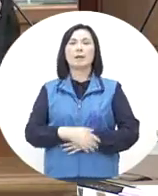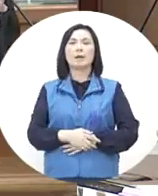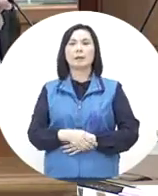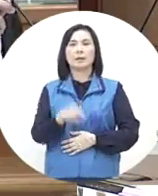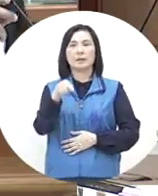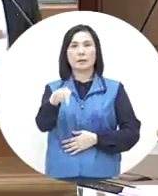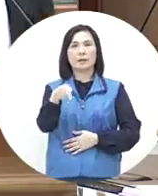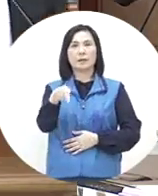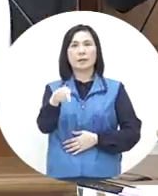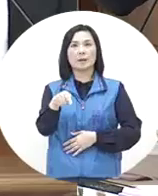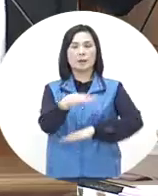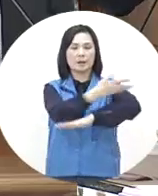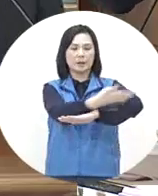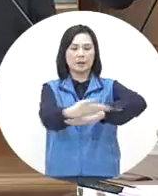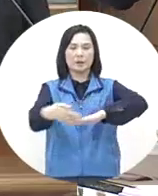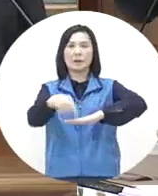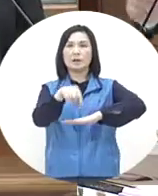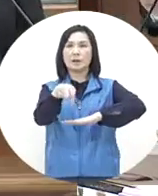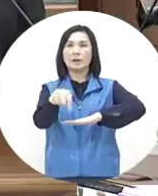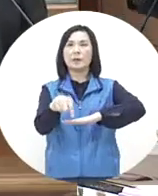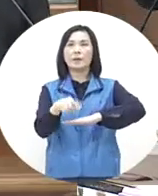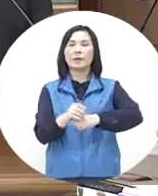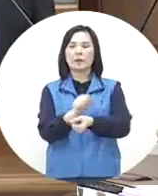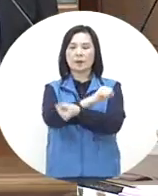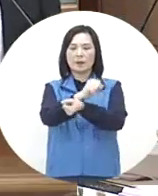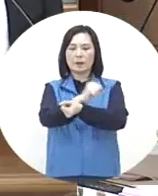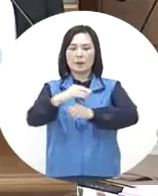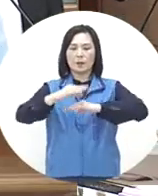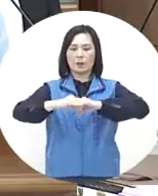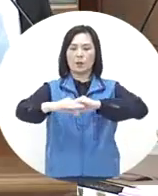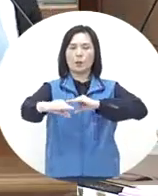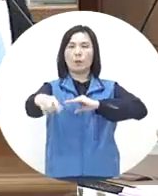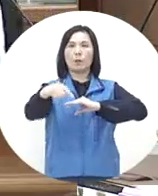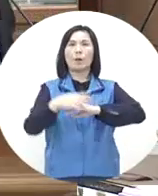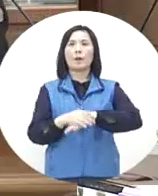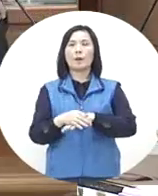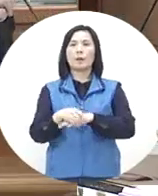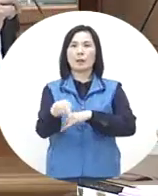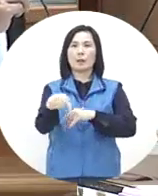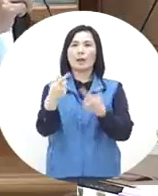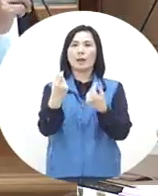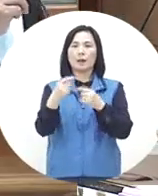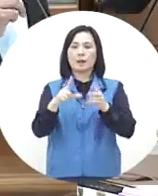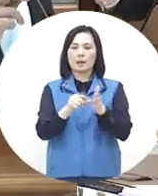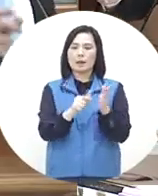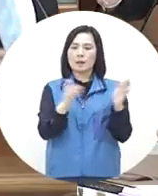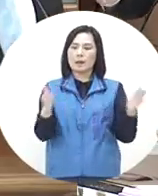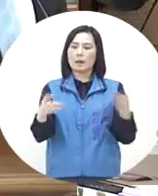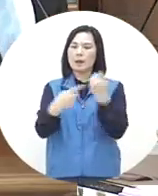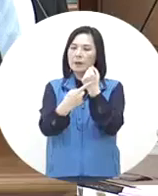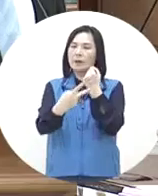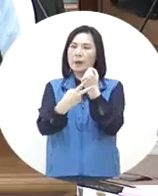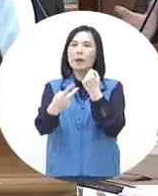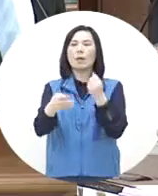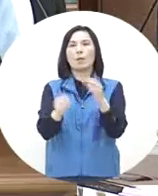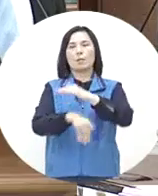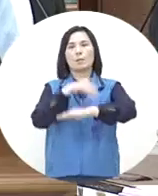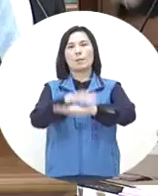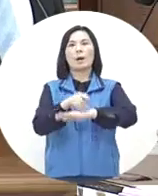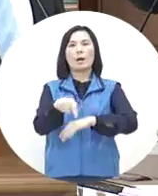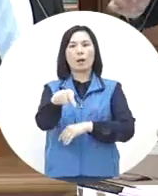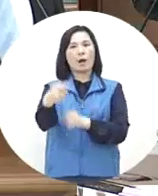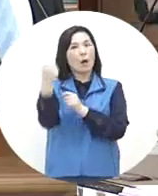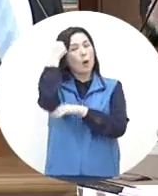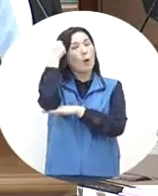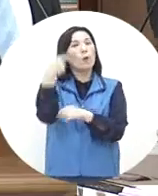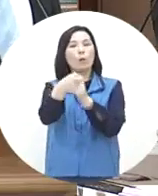原的这个木栈道呢，它已经一期二期都已经完成了，在地居民觉得非常的好，